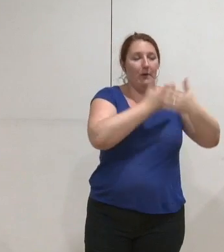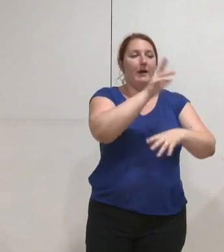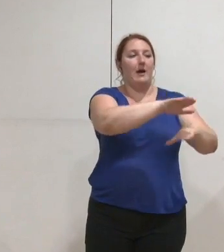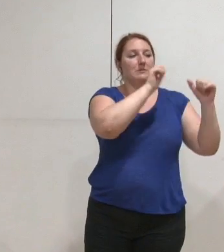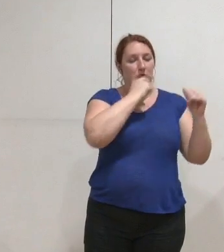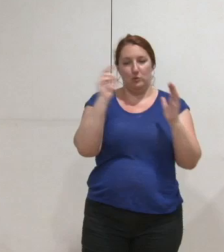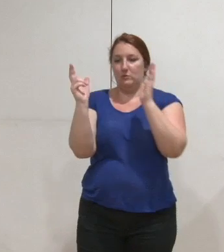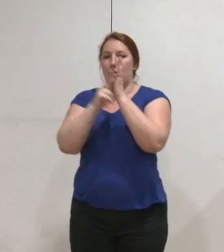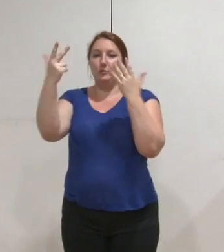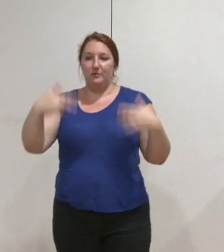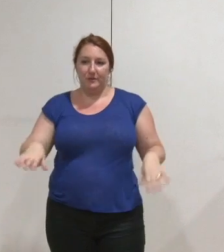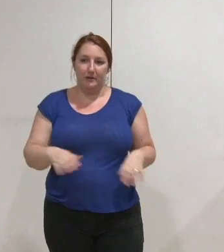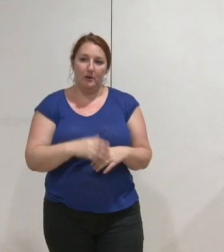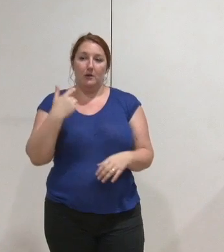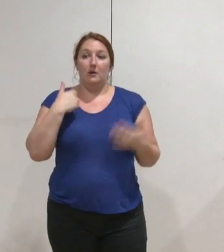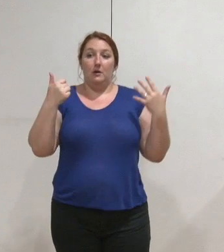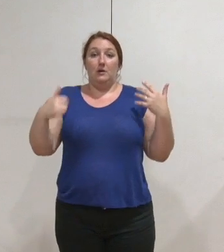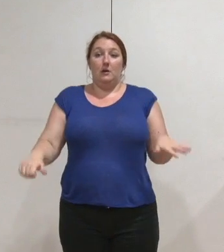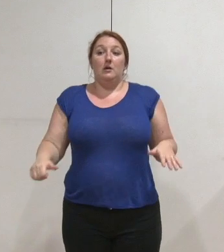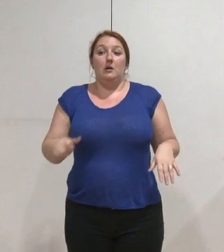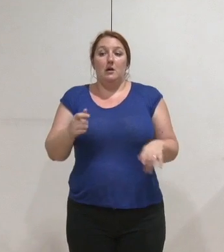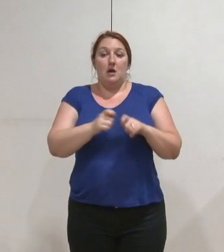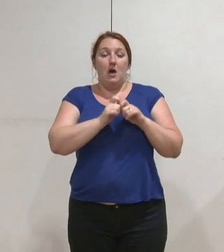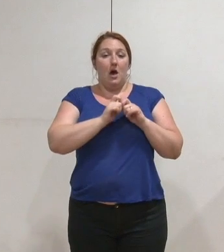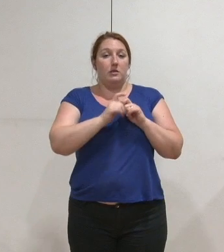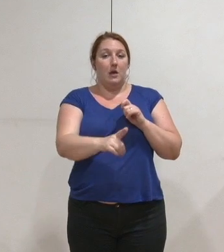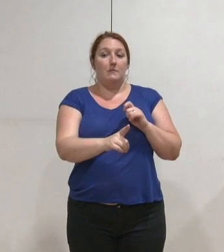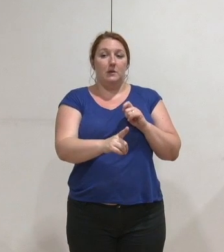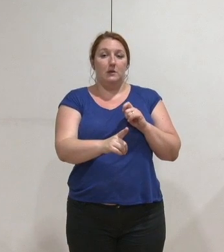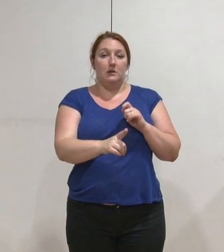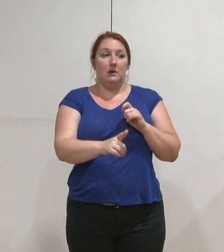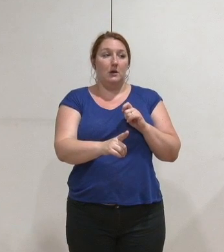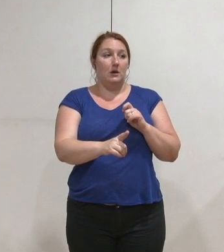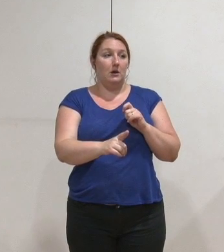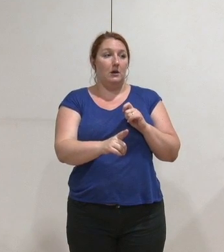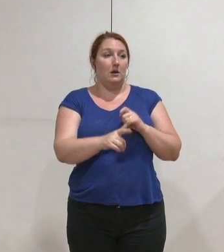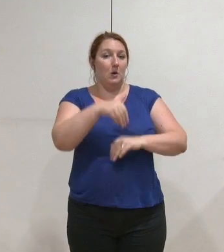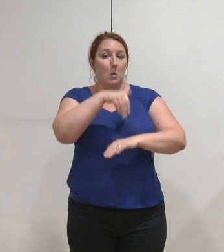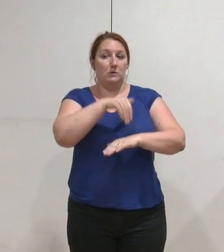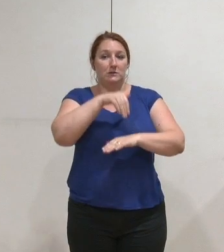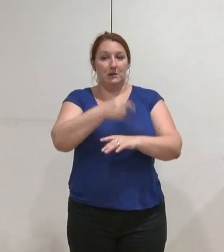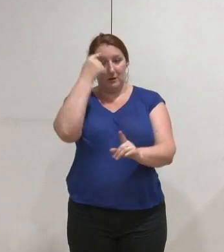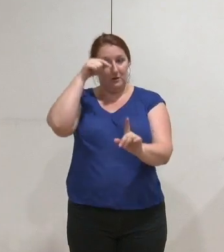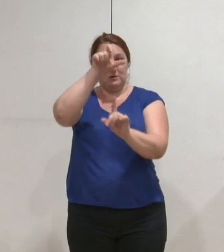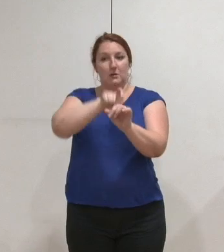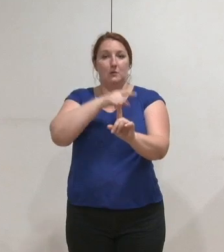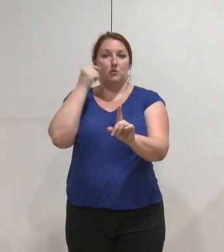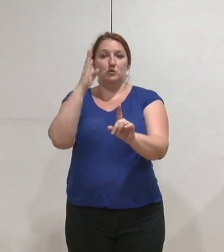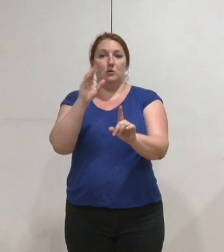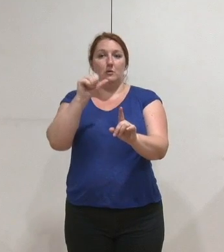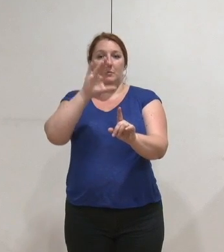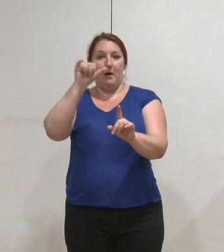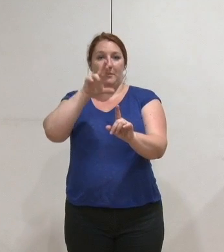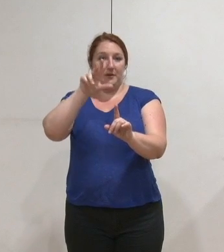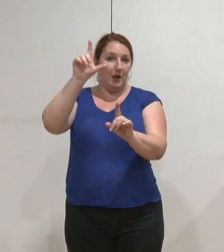la 16 indemnité de l'attribution d'unimnité de conseil donc à Monsieur Barbier